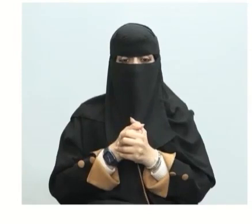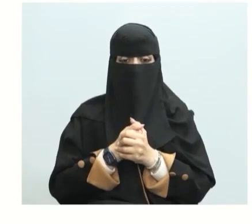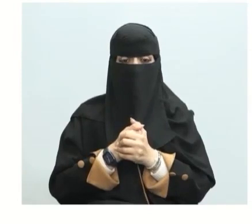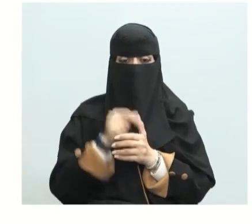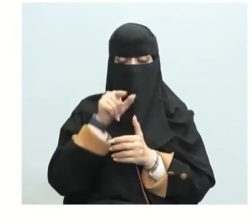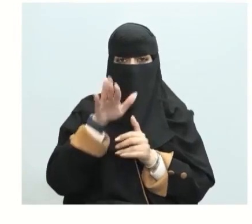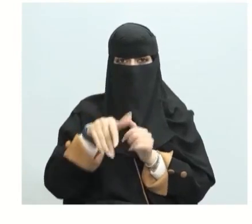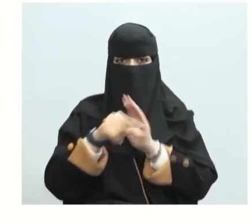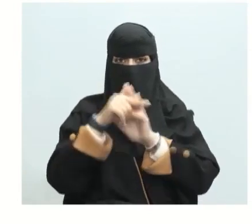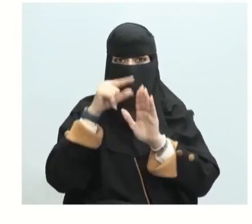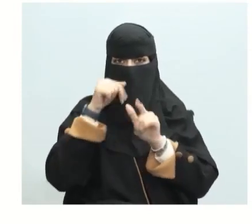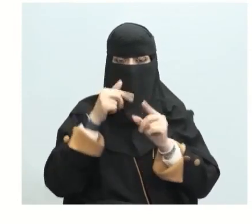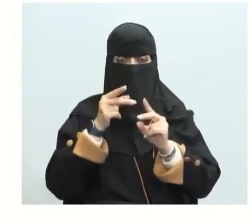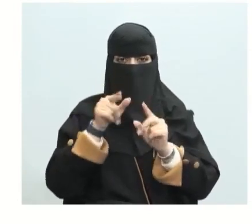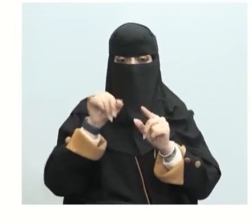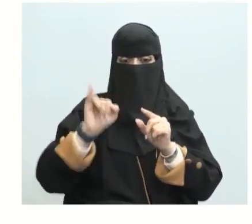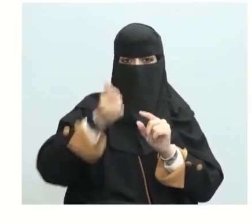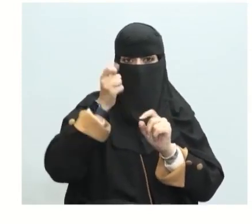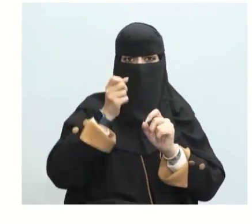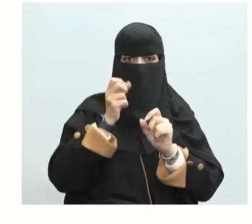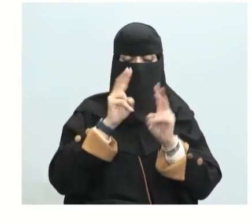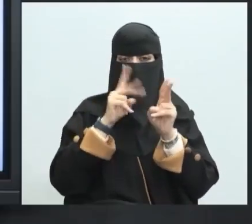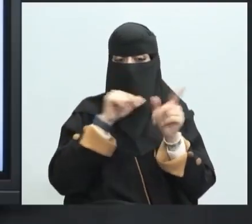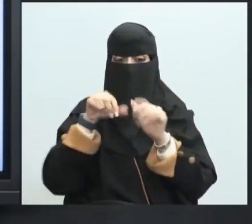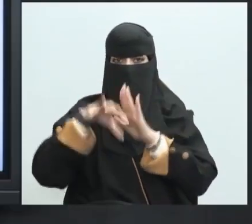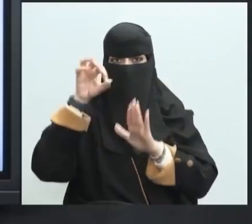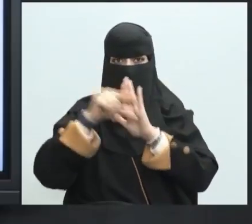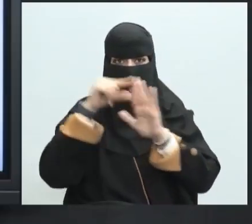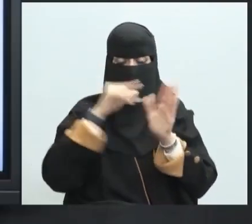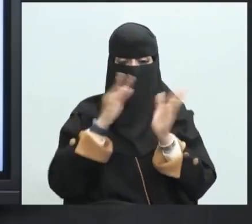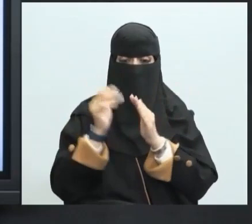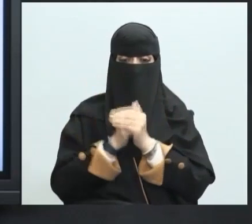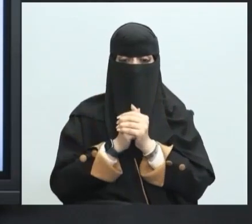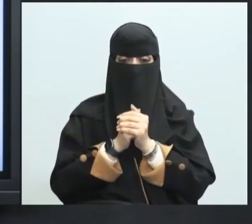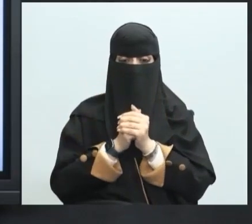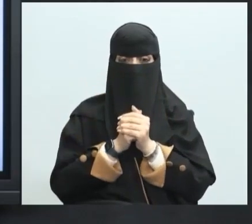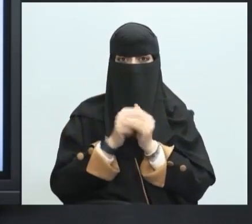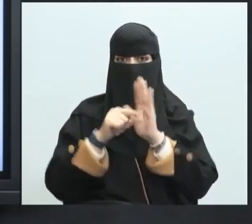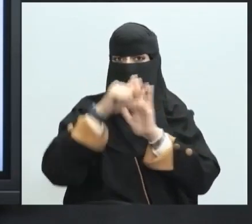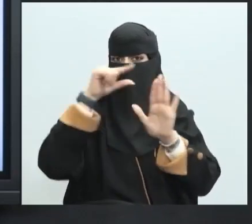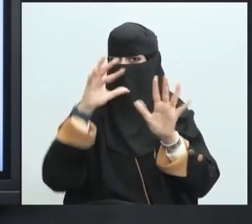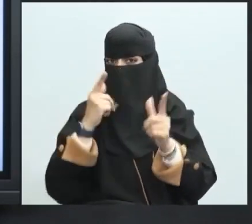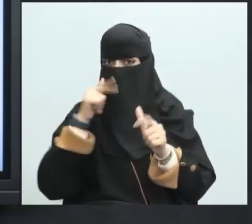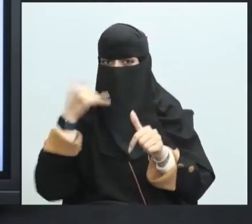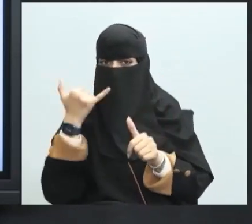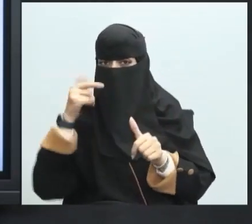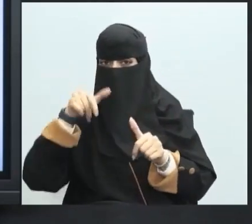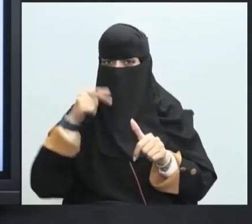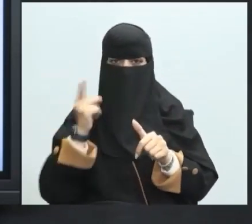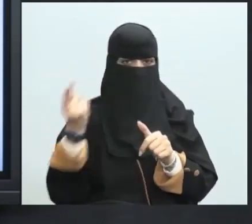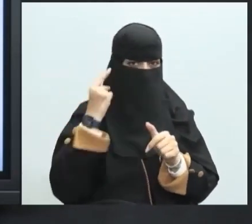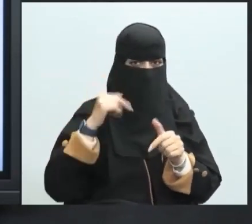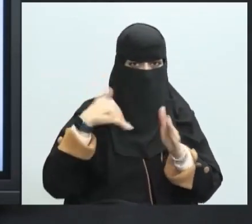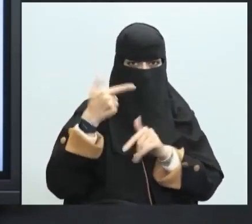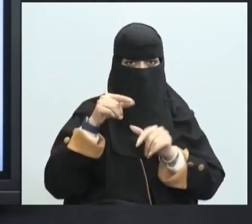هنا المناسبه اختر موضوعا ثم نذكر مناسبه اهميته للمستمعين ثم ستذكر